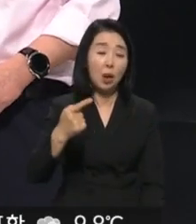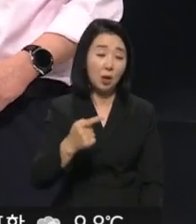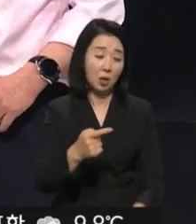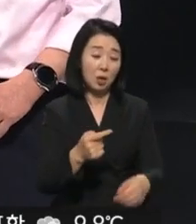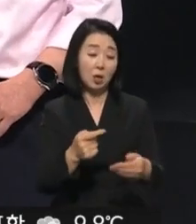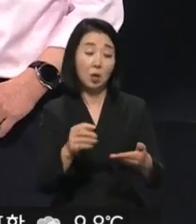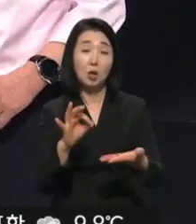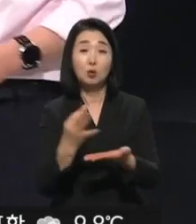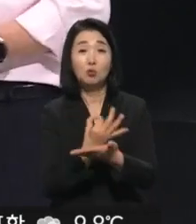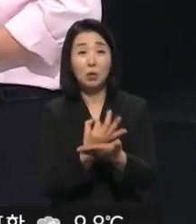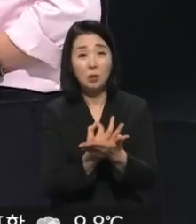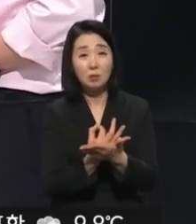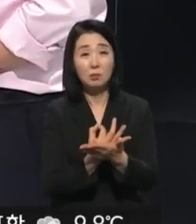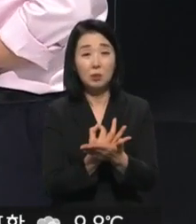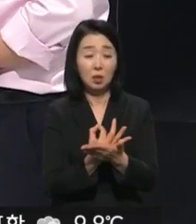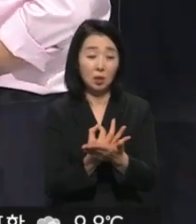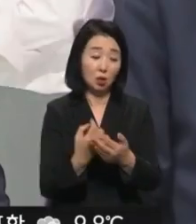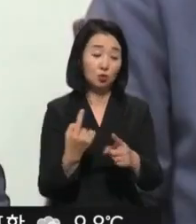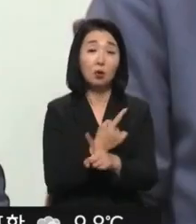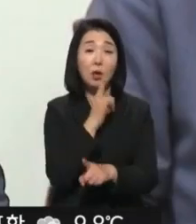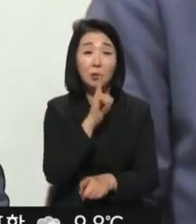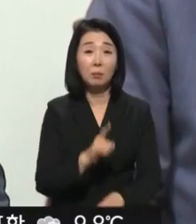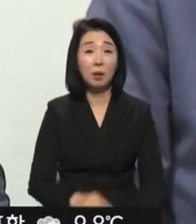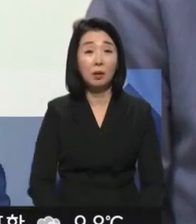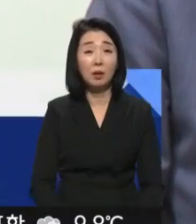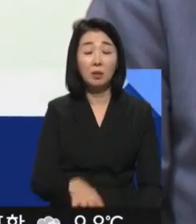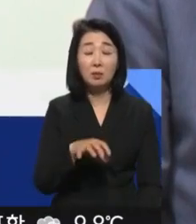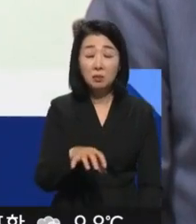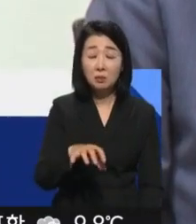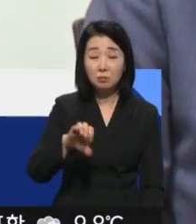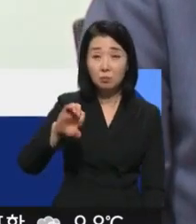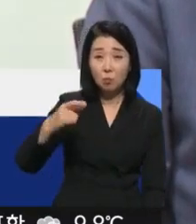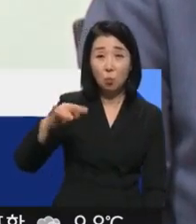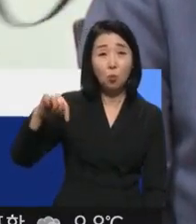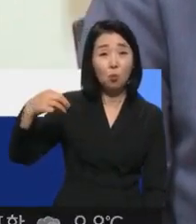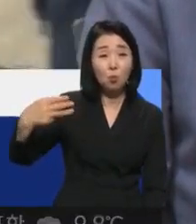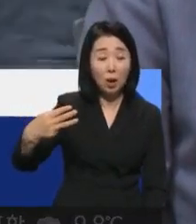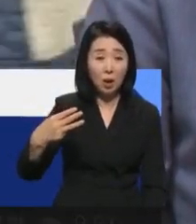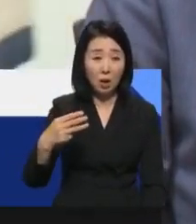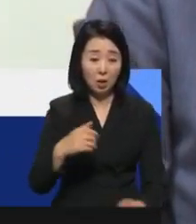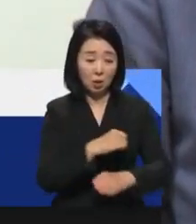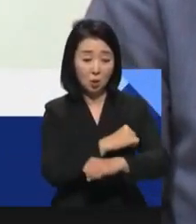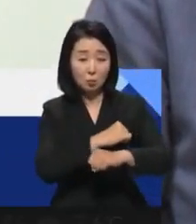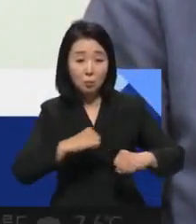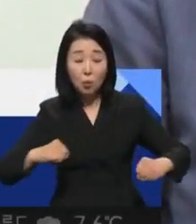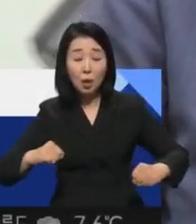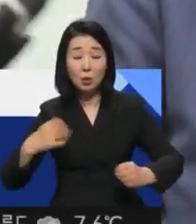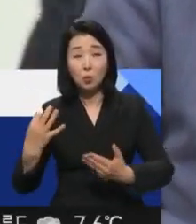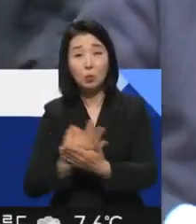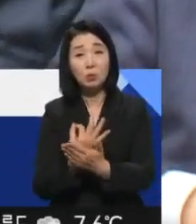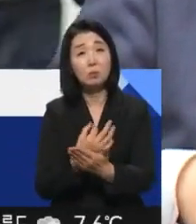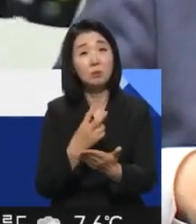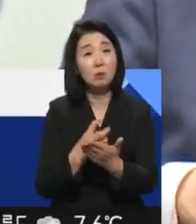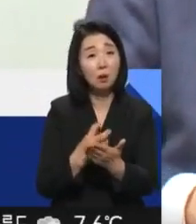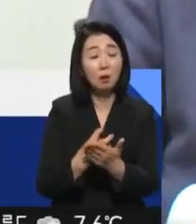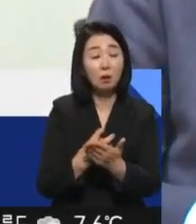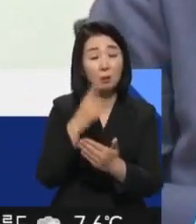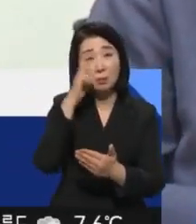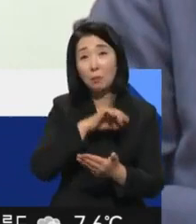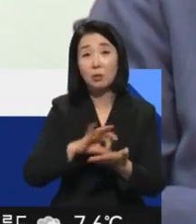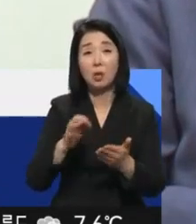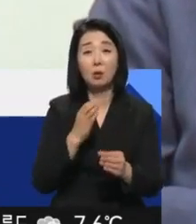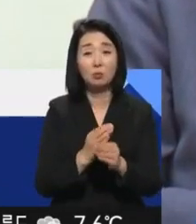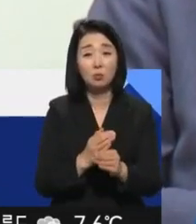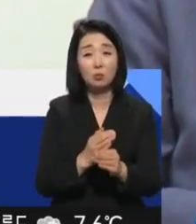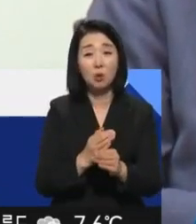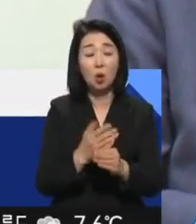점도 부담입니다. 현장에서는 포괄임금이 계속 남용되고 만연되고 있고